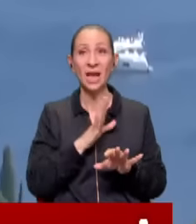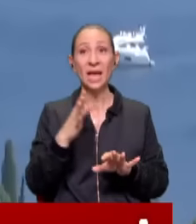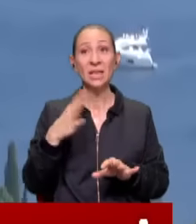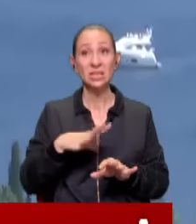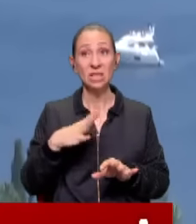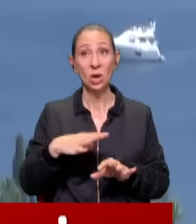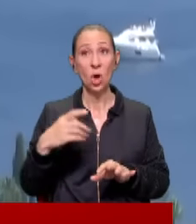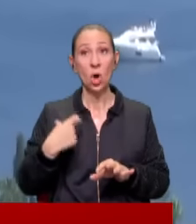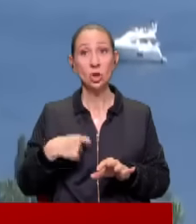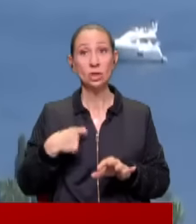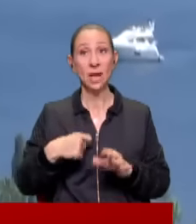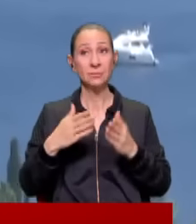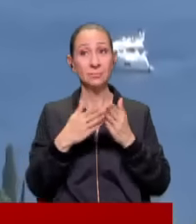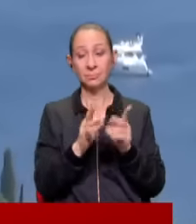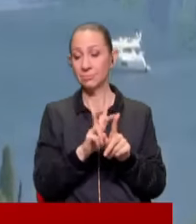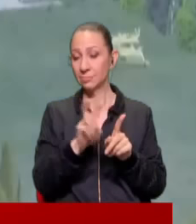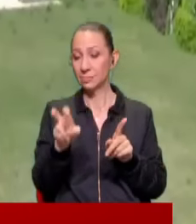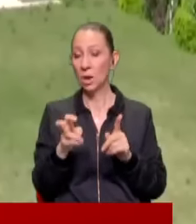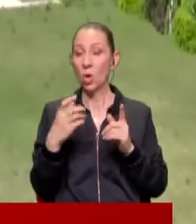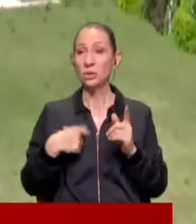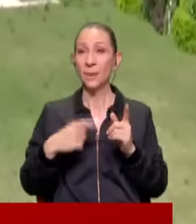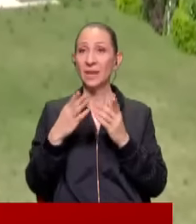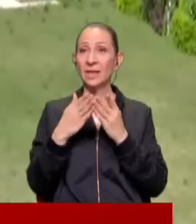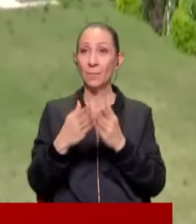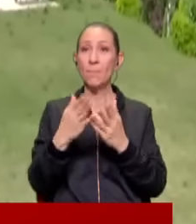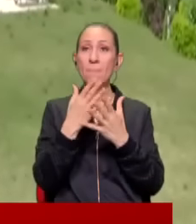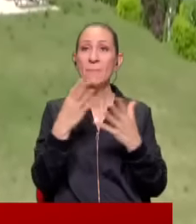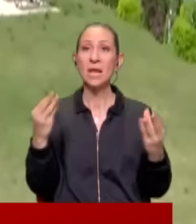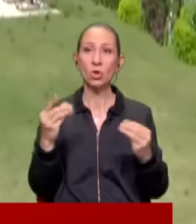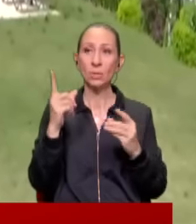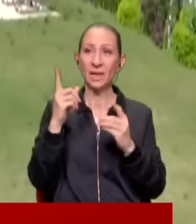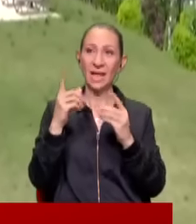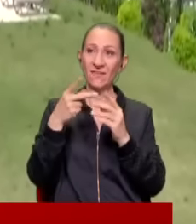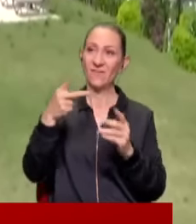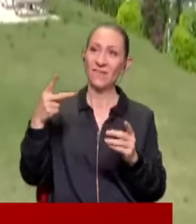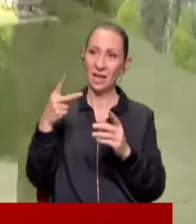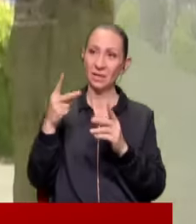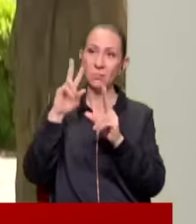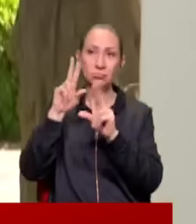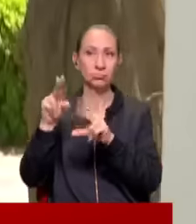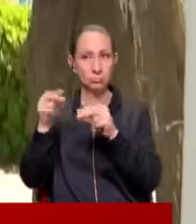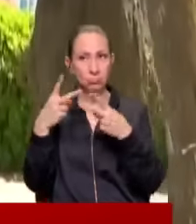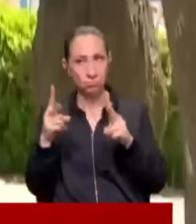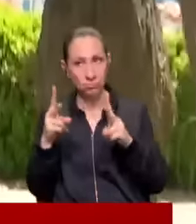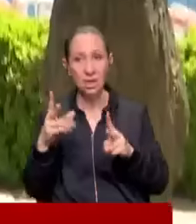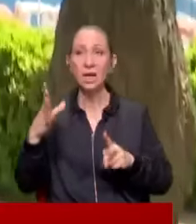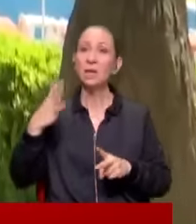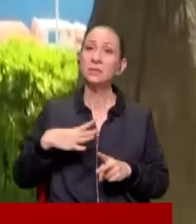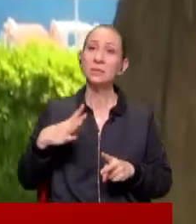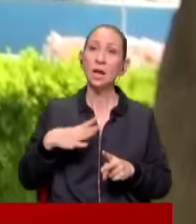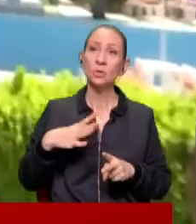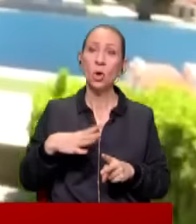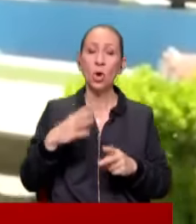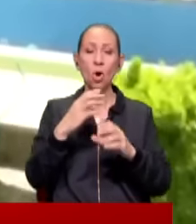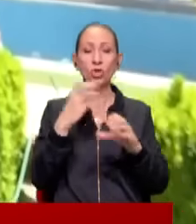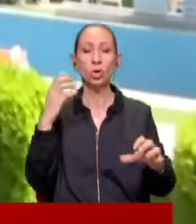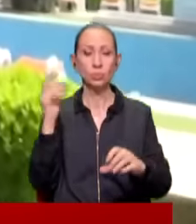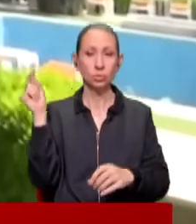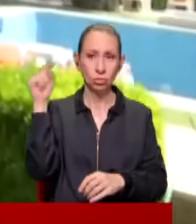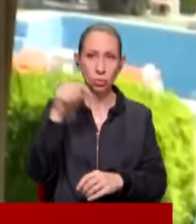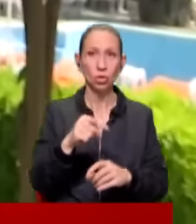İsteyen özel yatından inip özel bir tekneyle milyonluk bir villada da konaklayabiliyor. İsteyen otobüsle